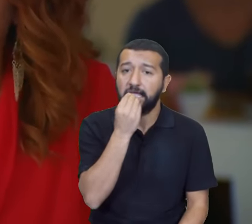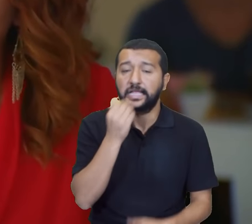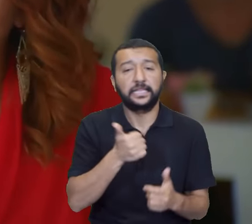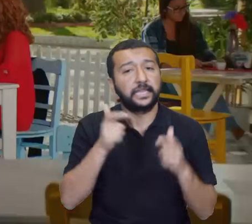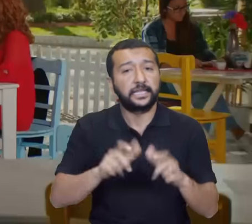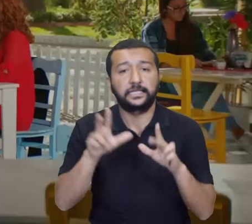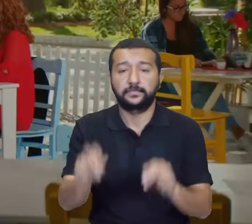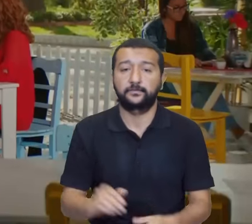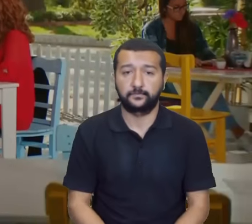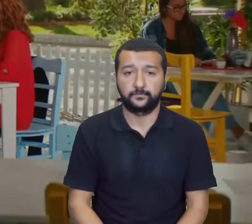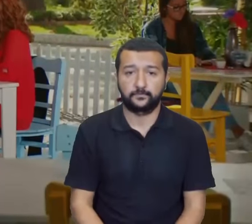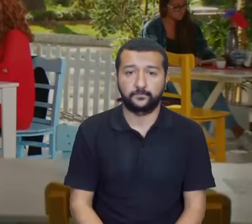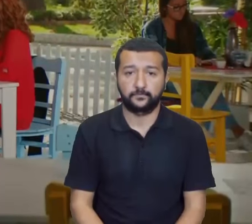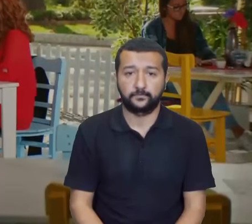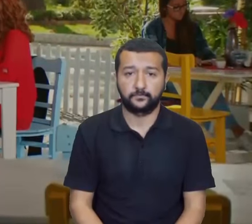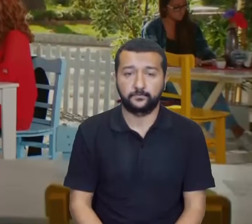nerede kalacağız?